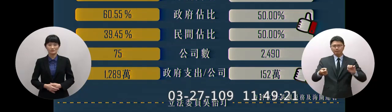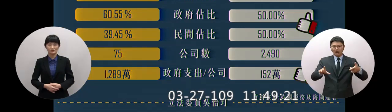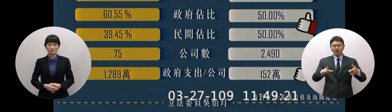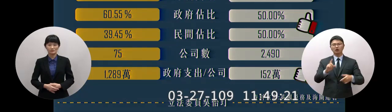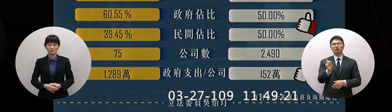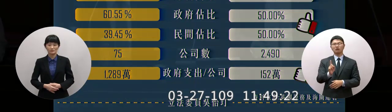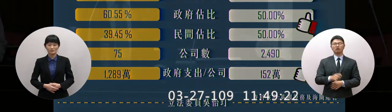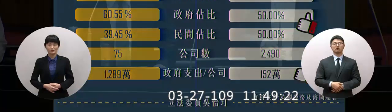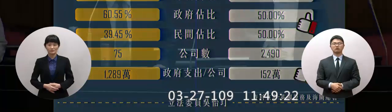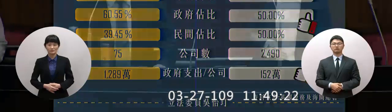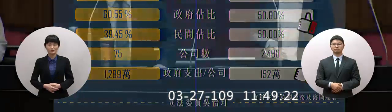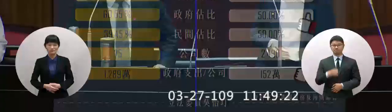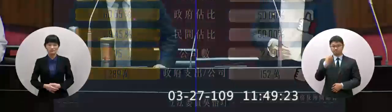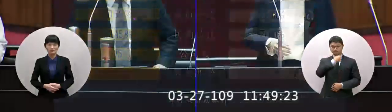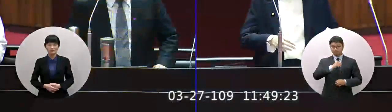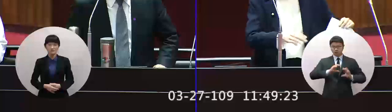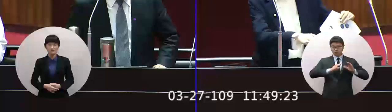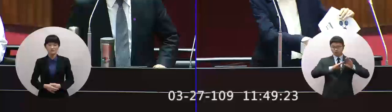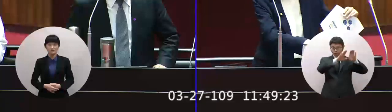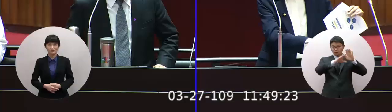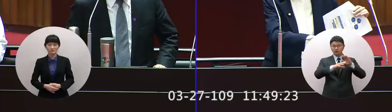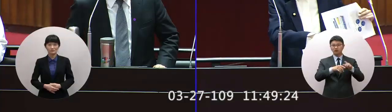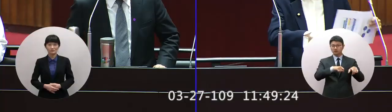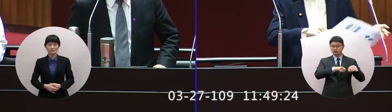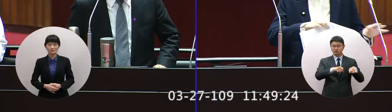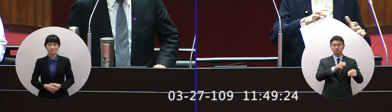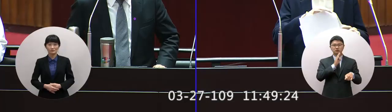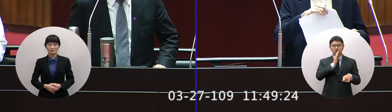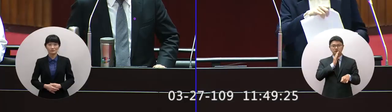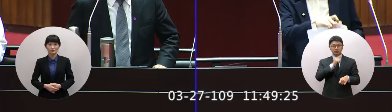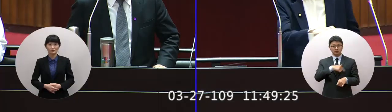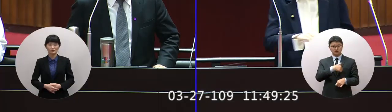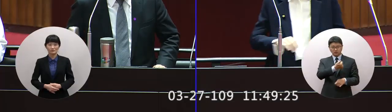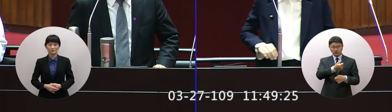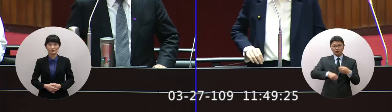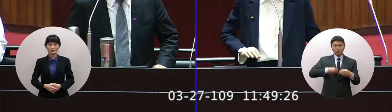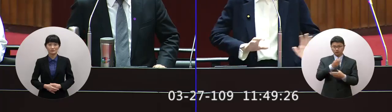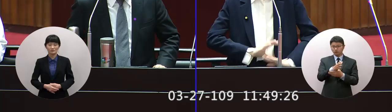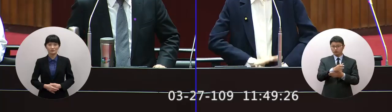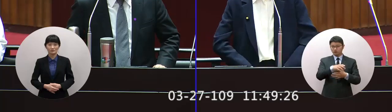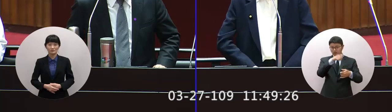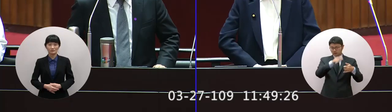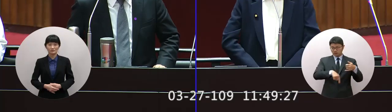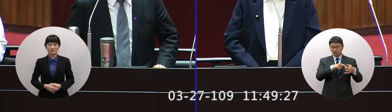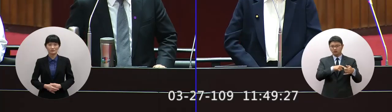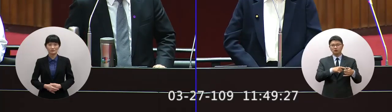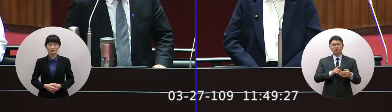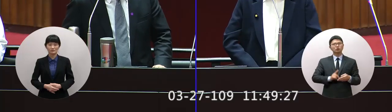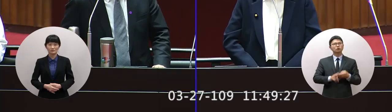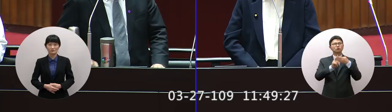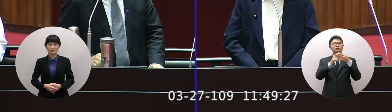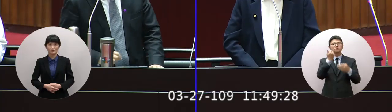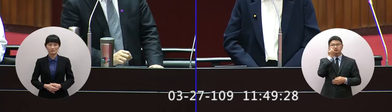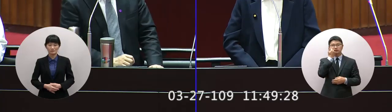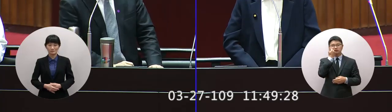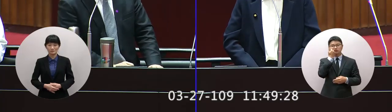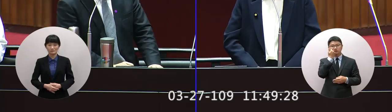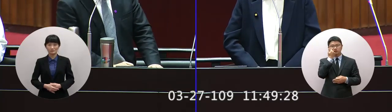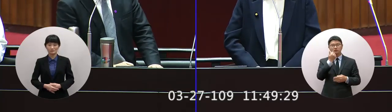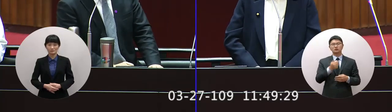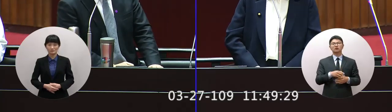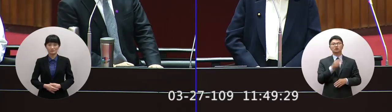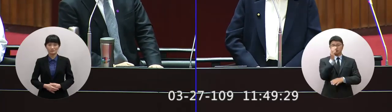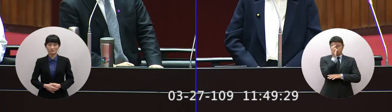里。台湾国发的方法，我们奖励的是天使投资人。那我们知道天使投资人主要是机构法